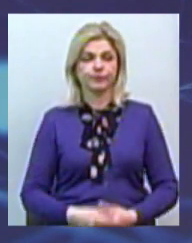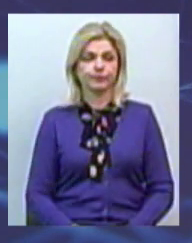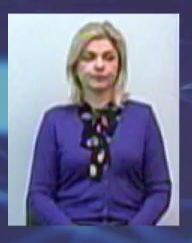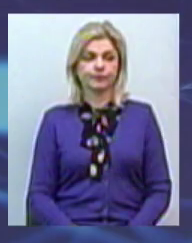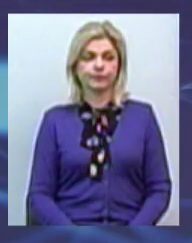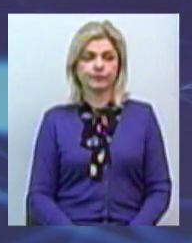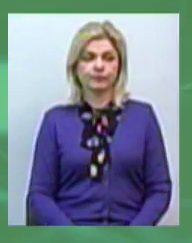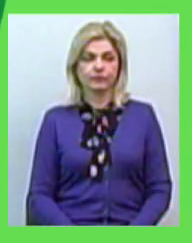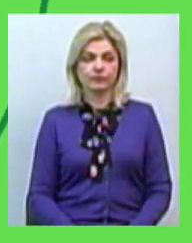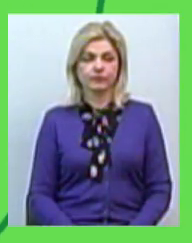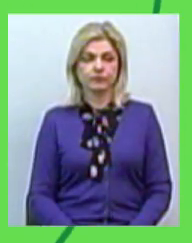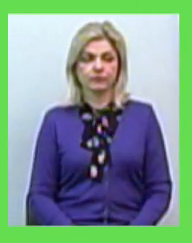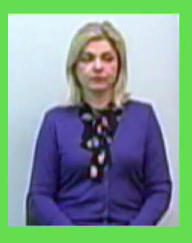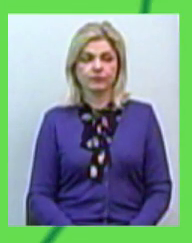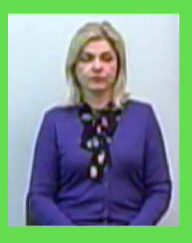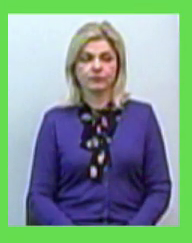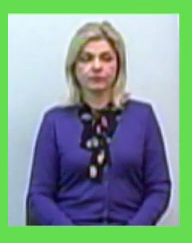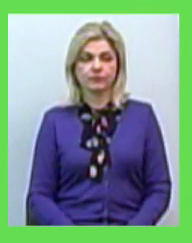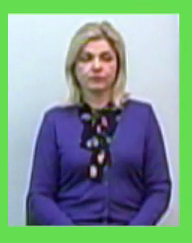Будь ласка.